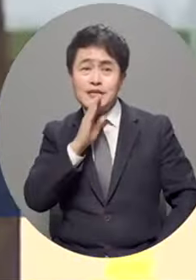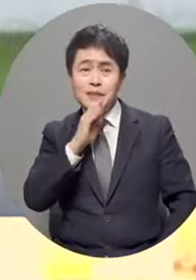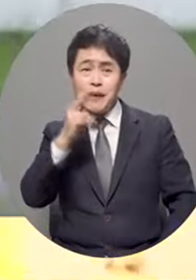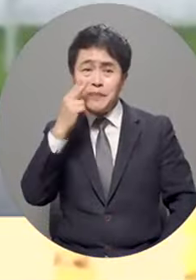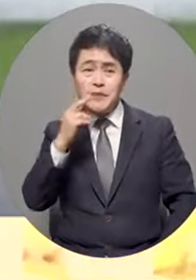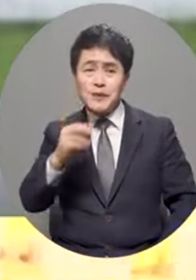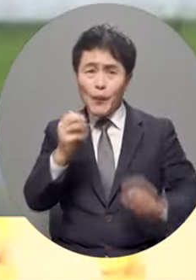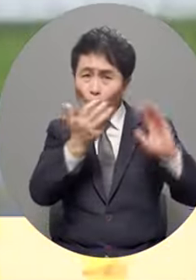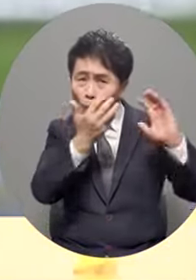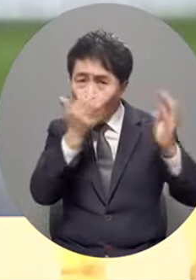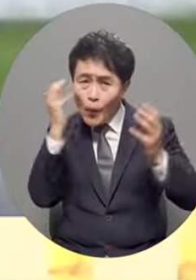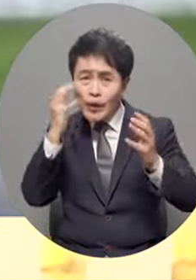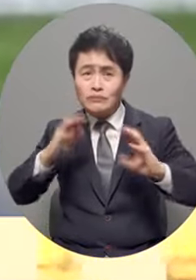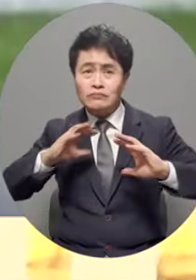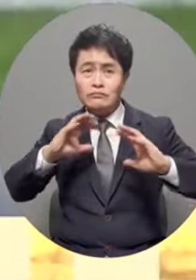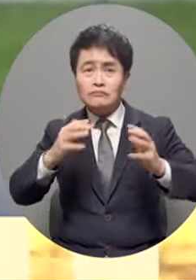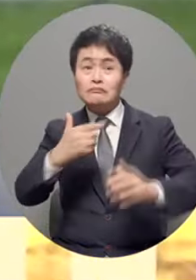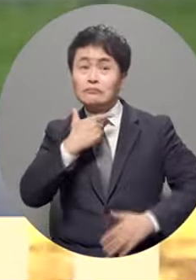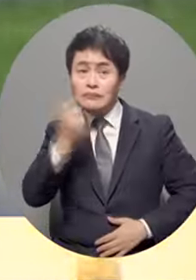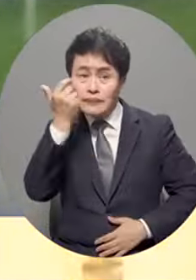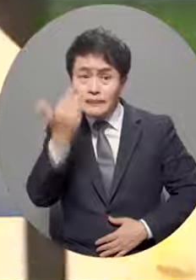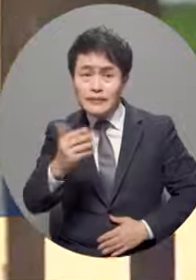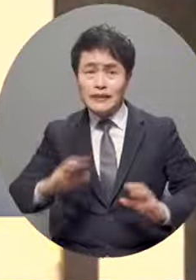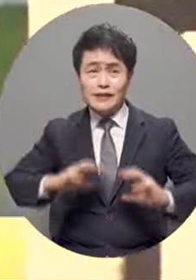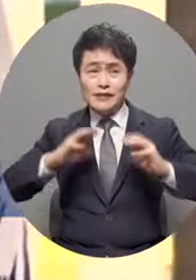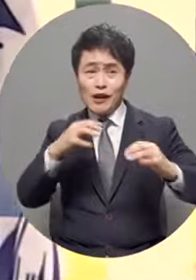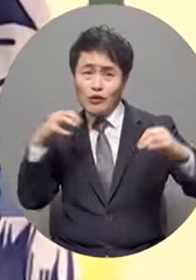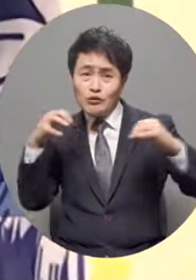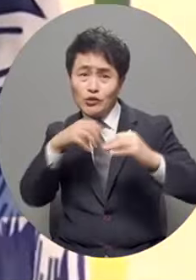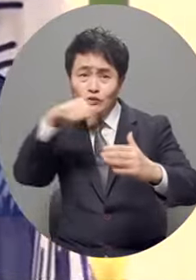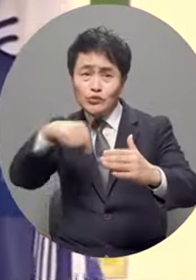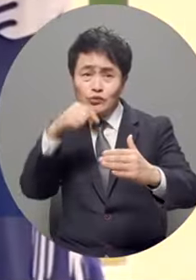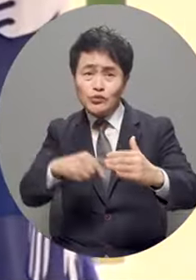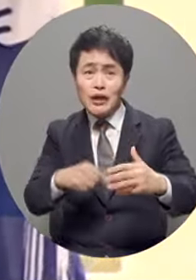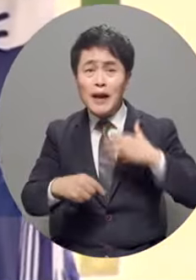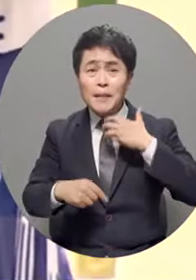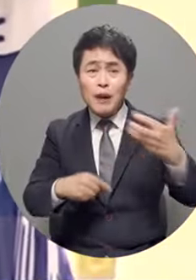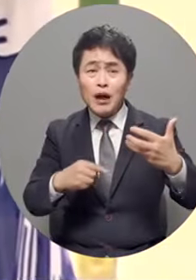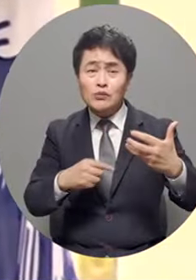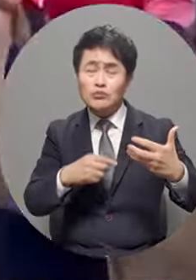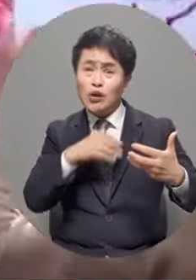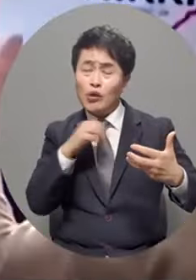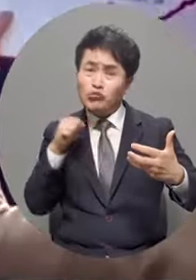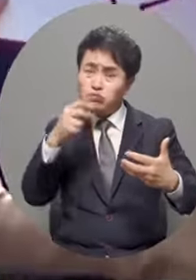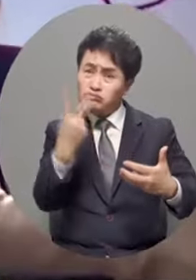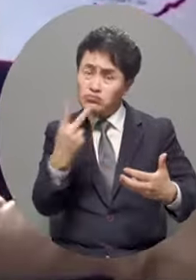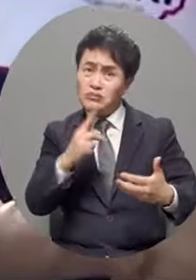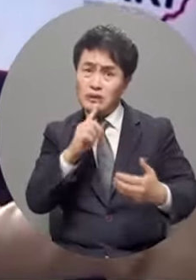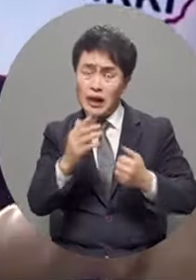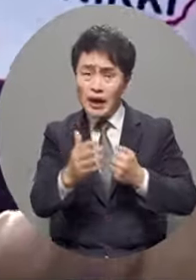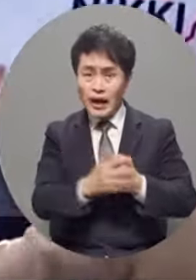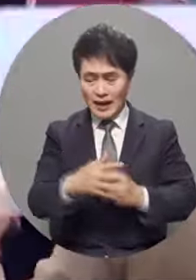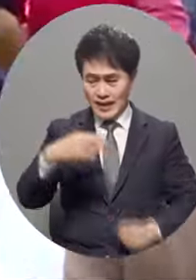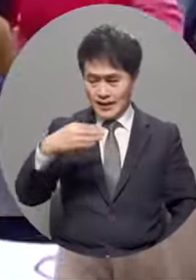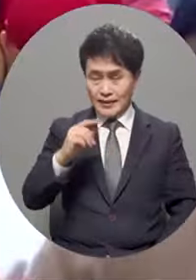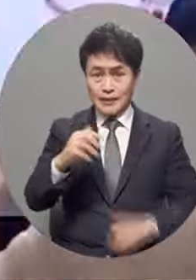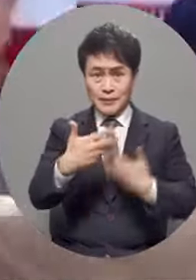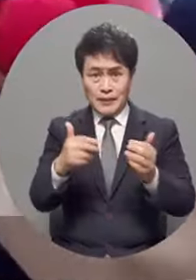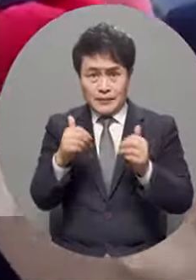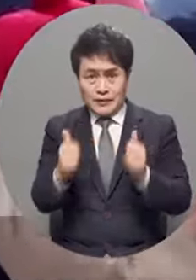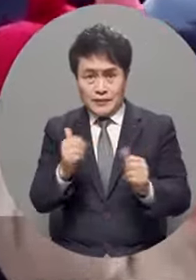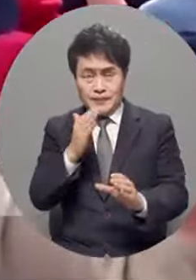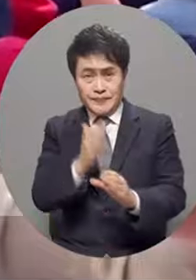be a country in disarray in a world on fire and have two candidates in their 80s? 트럼프가 각종 재판을 앞두고